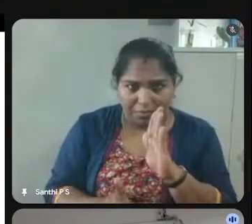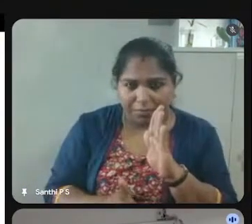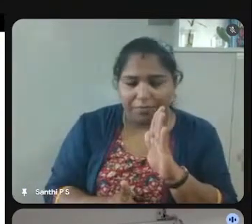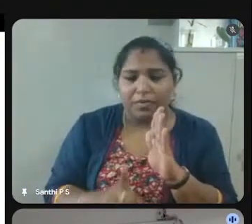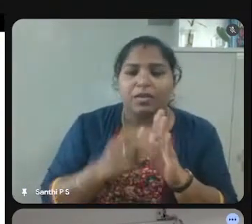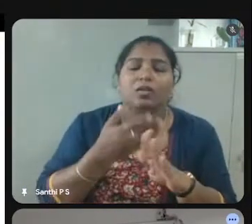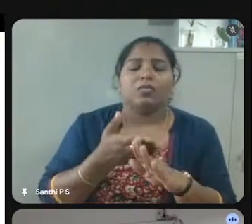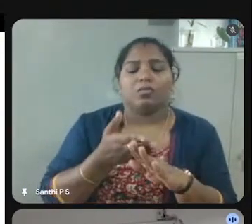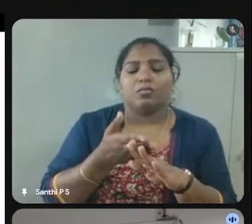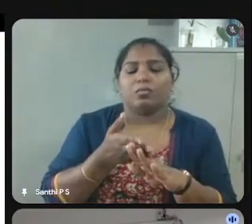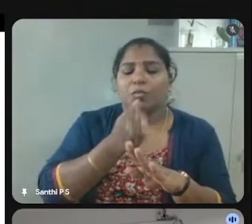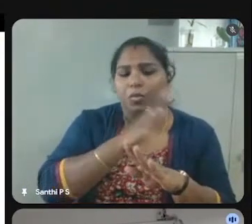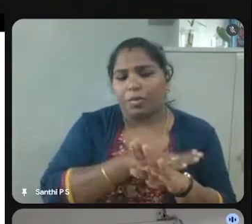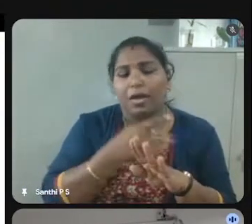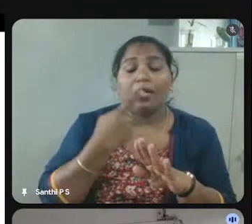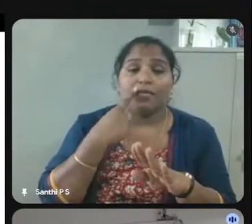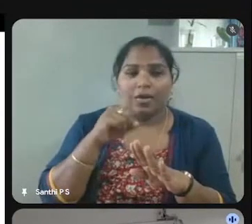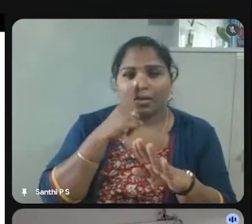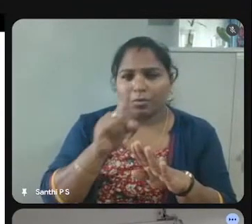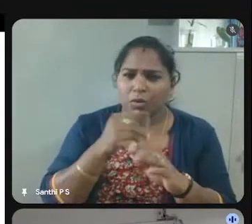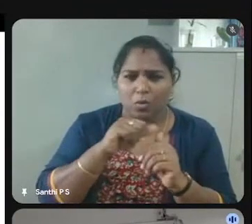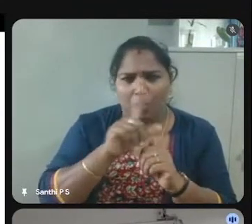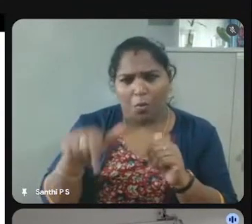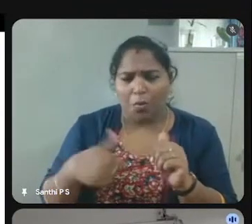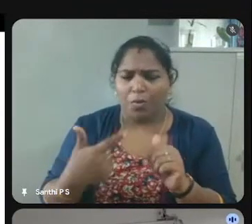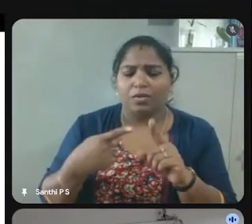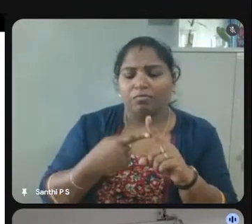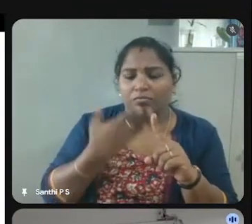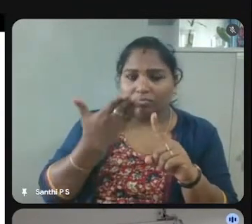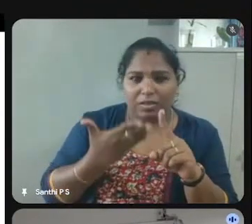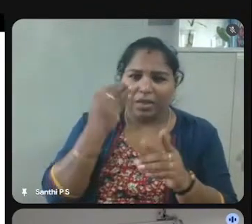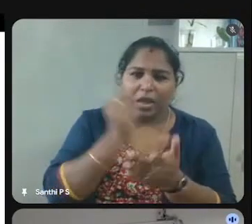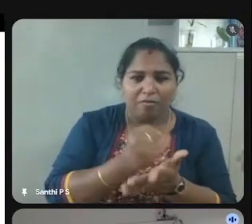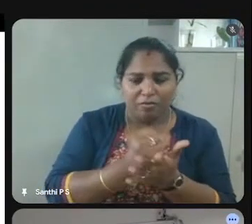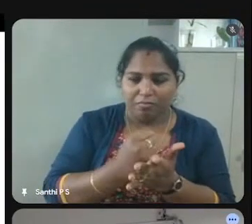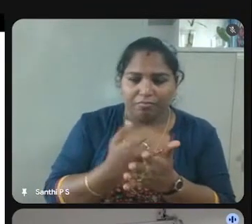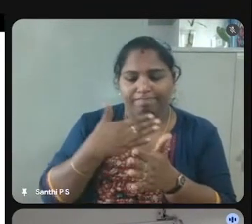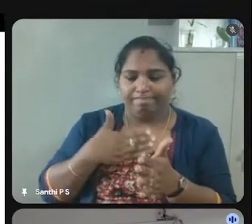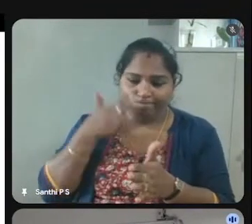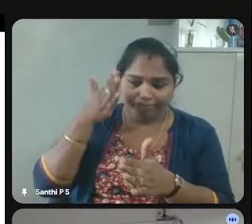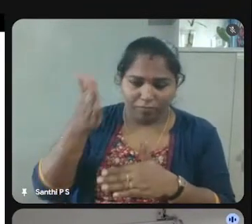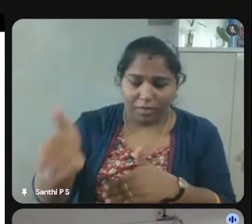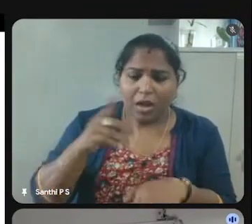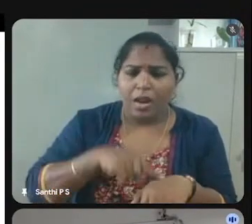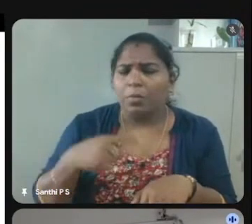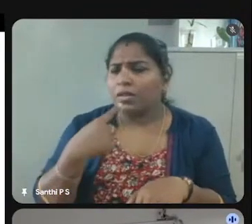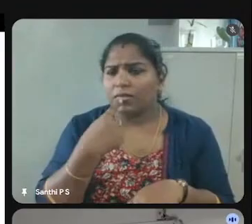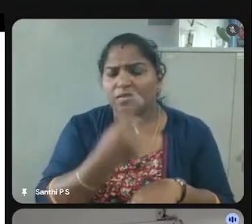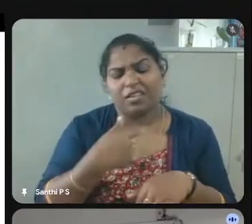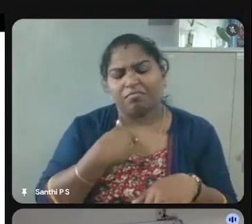പല പേരൻസും തെറപ്പി ആവശ്യങ്ങൾക്ക് നമ്മുടെ അടുത്ത് വരുമ്പോൾ പലരും പറയുന്ന ഒരു കാര്യമാണ്, എനിക്ക് അത്